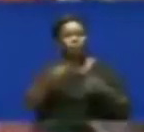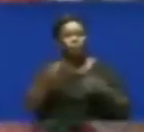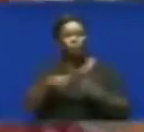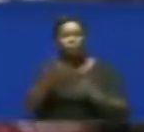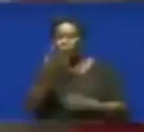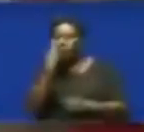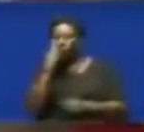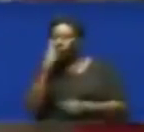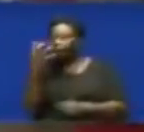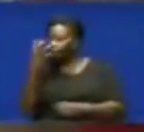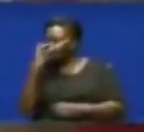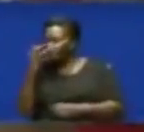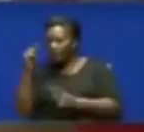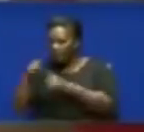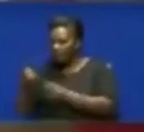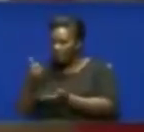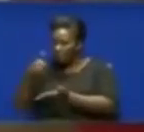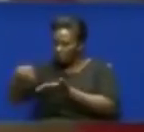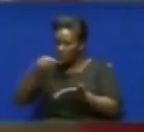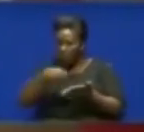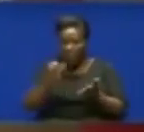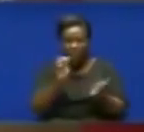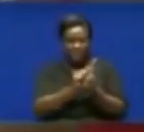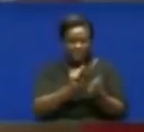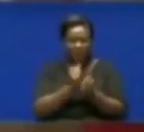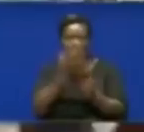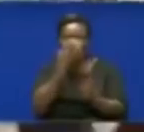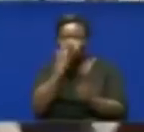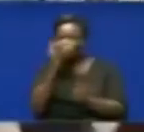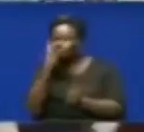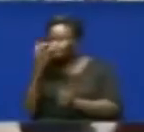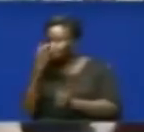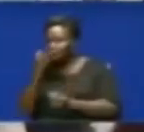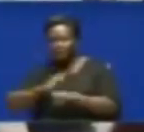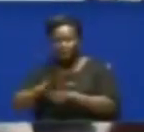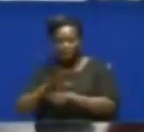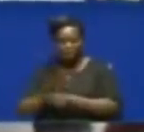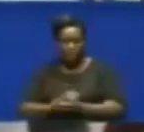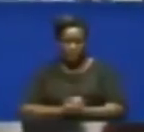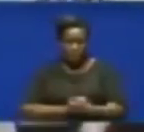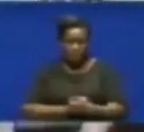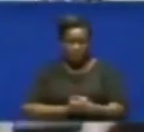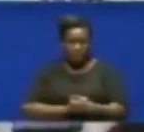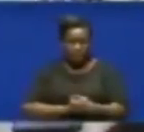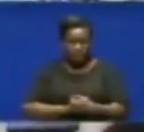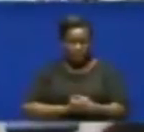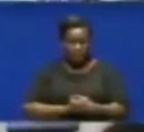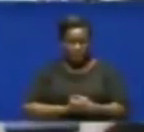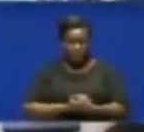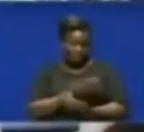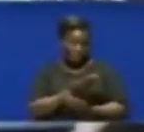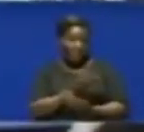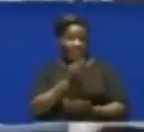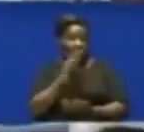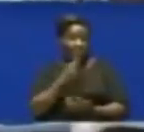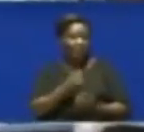wanapata vifaa vya kujikinga na virusi vya corona. Kama hizi madawa dawa inayouzwa hapa, inauzwa kweli kwanza jana, inauzwa